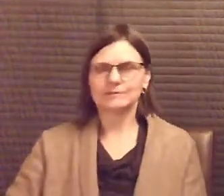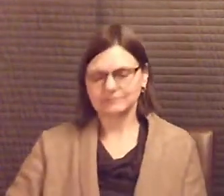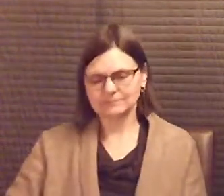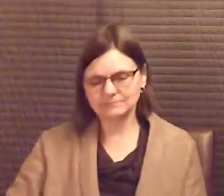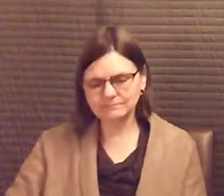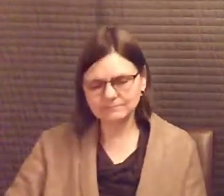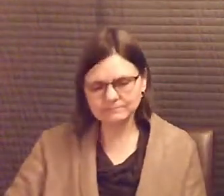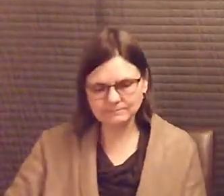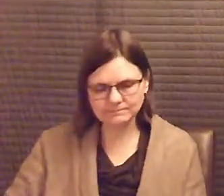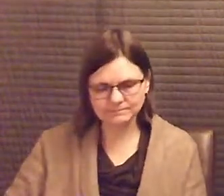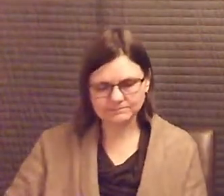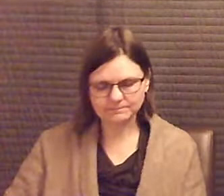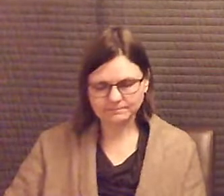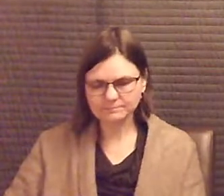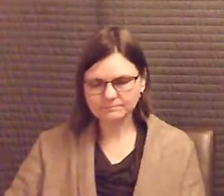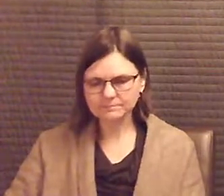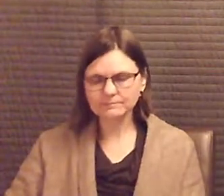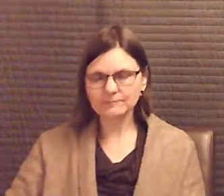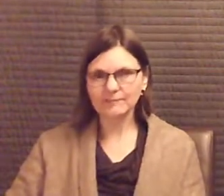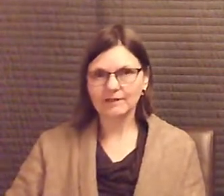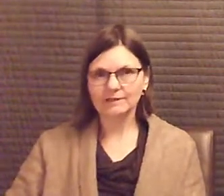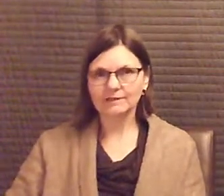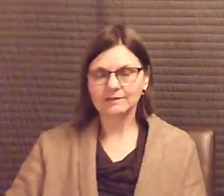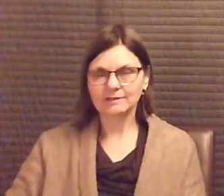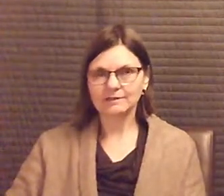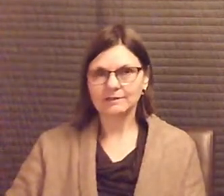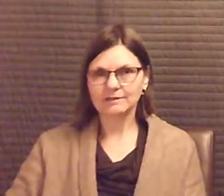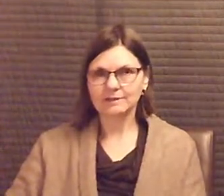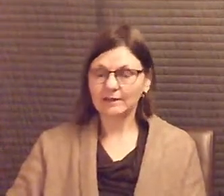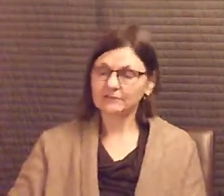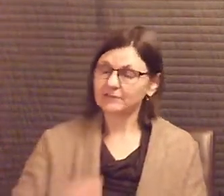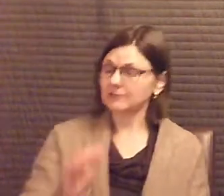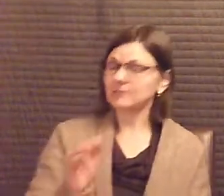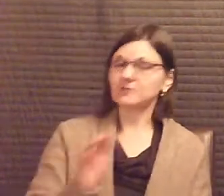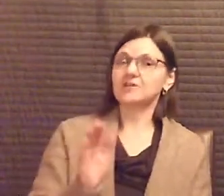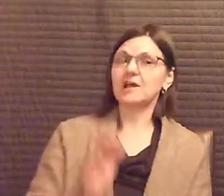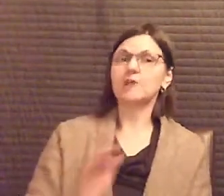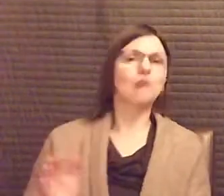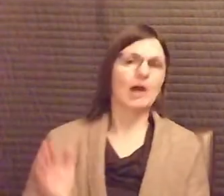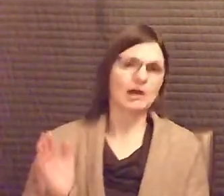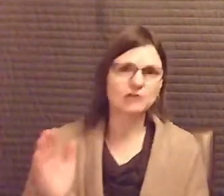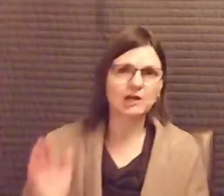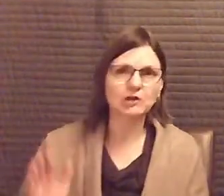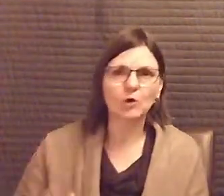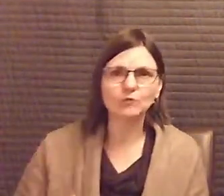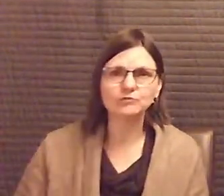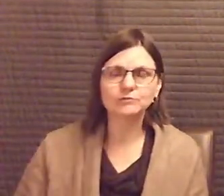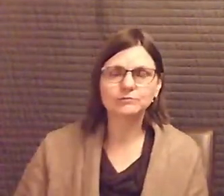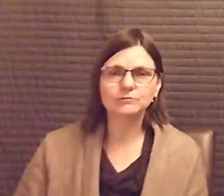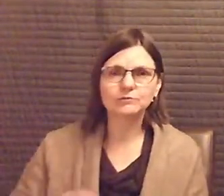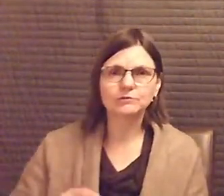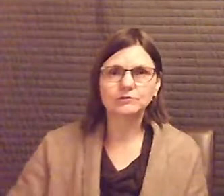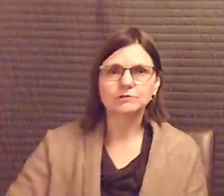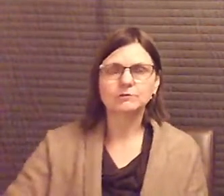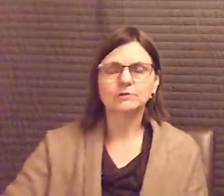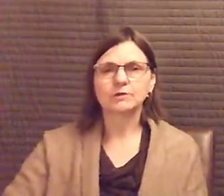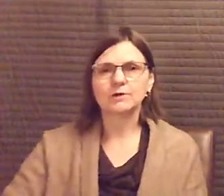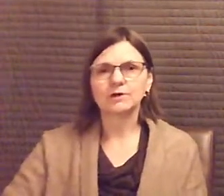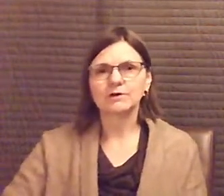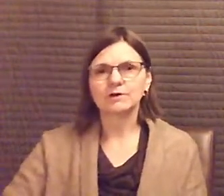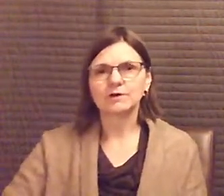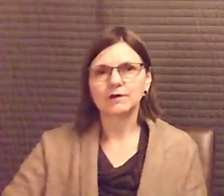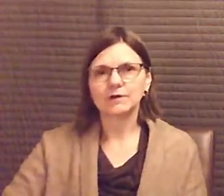nou doen we zo de zee in walibi ja zeg ik te snel je haar iedereen gelooft pico's dat